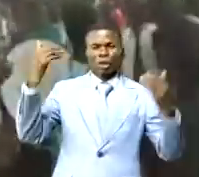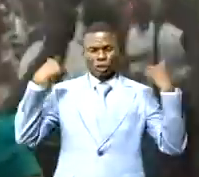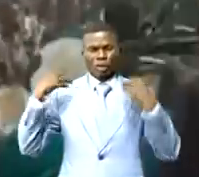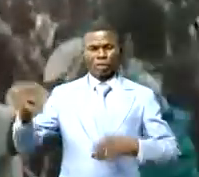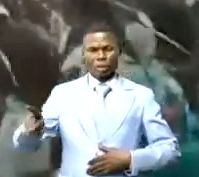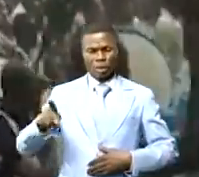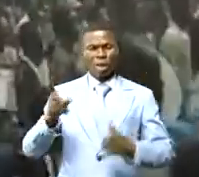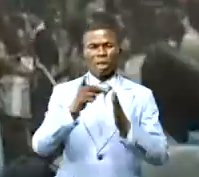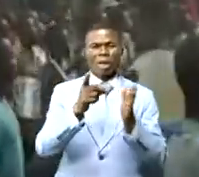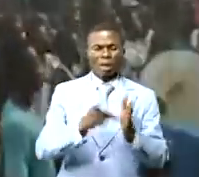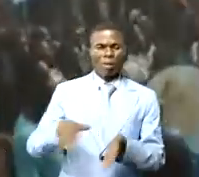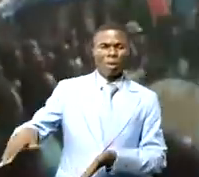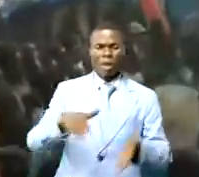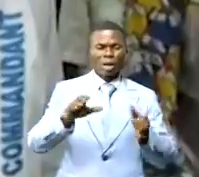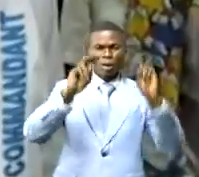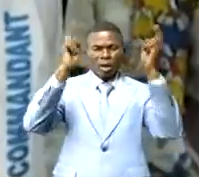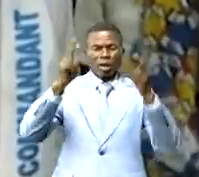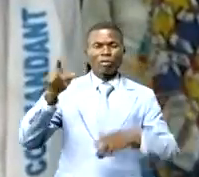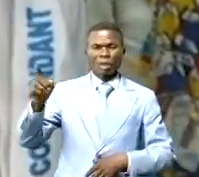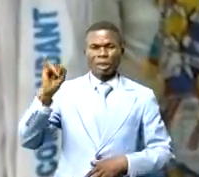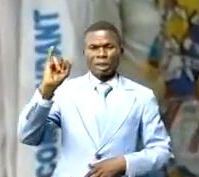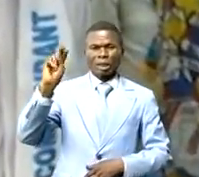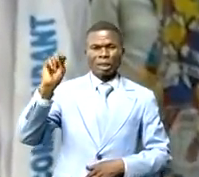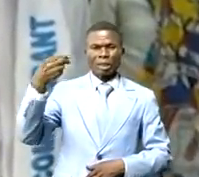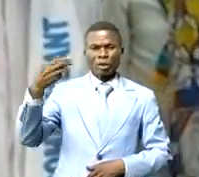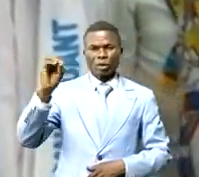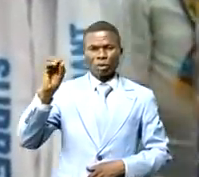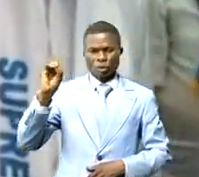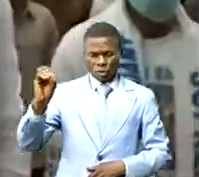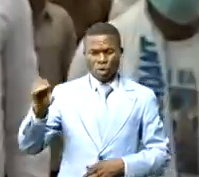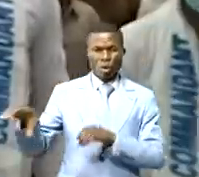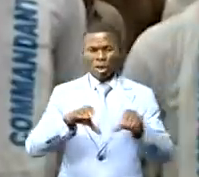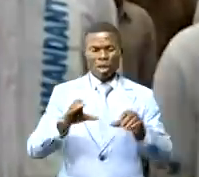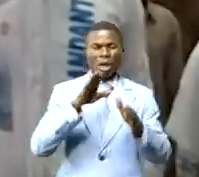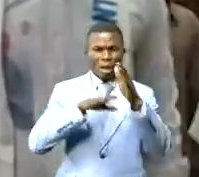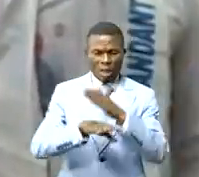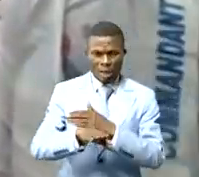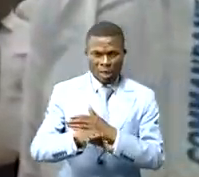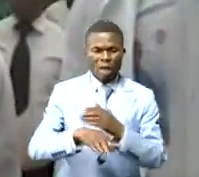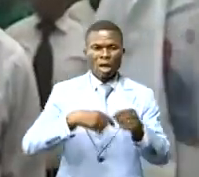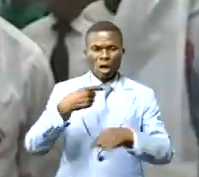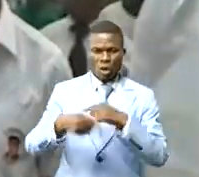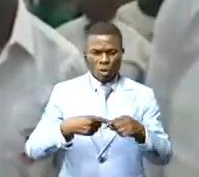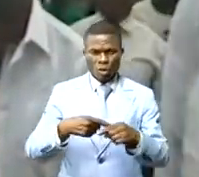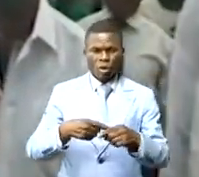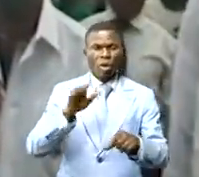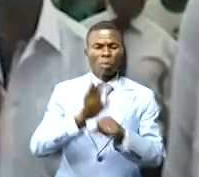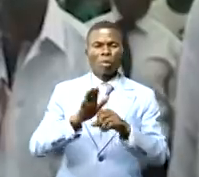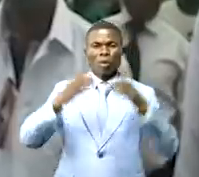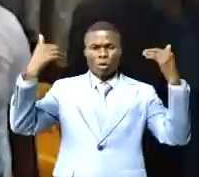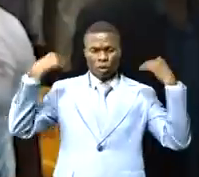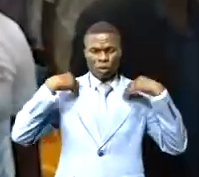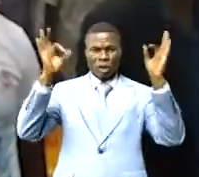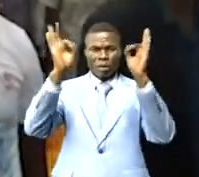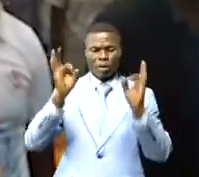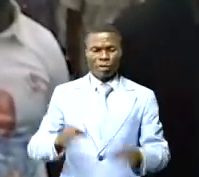les principaux acteurs de la ville d'Inongo dans le Maïndombé. La cérémonie d'adhésion s'est déroulée en présence des hauts cadres de la